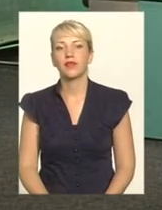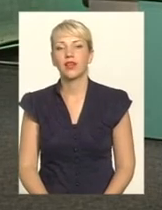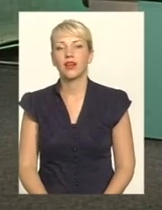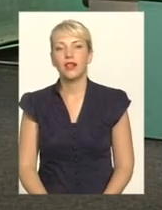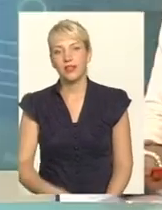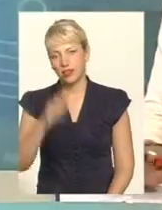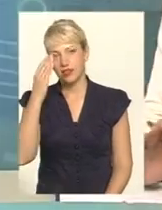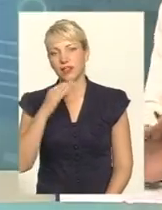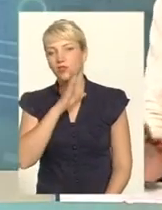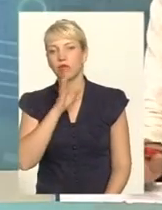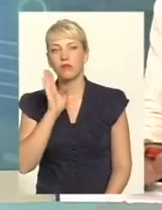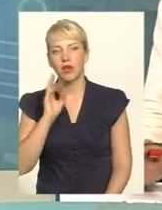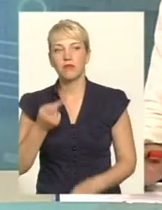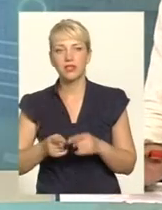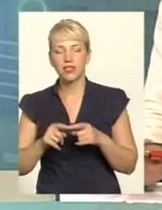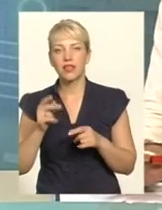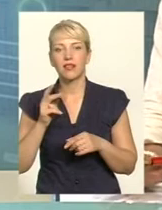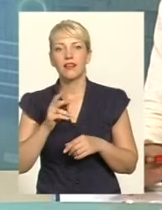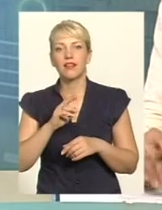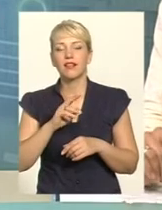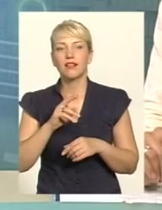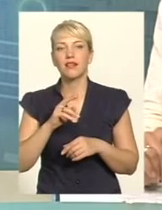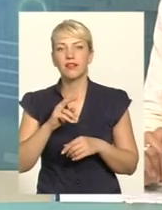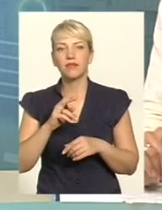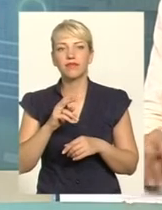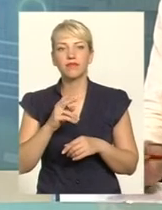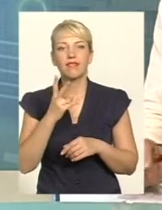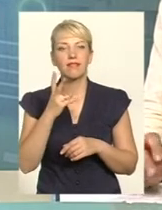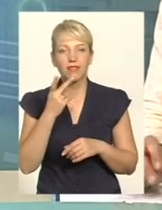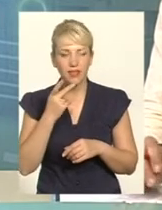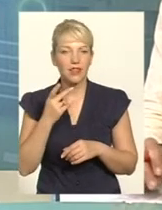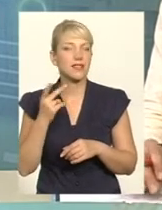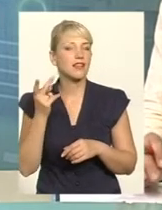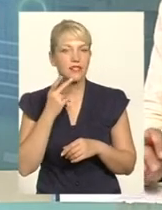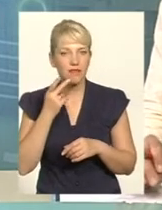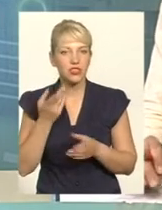Тато і мама – це не завжди. Батьки можуть розлучитися, але вони не повинні